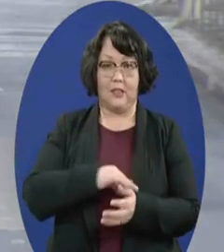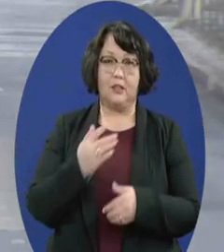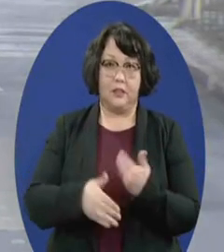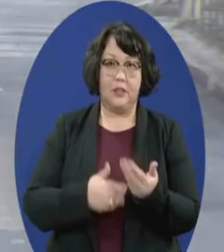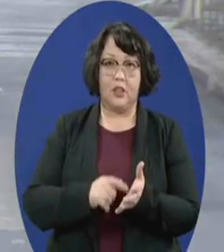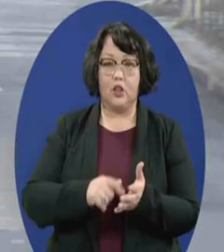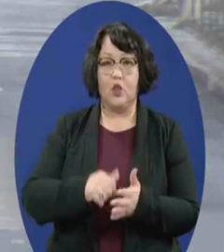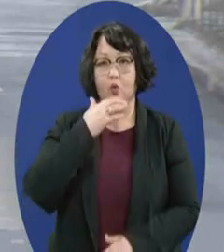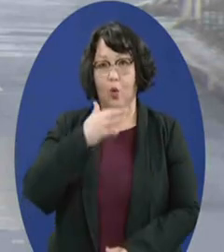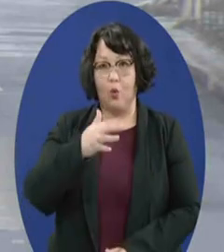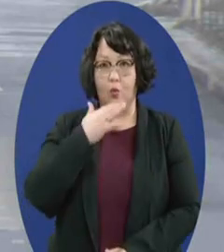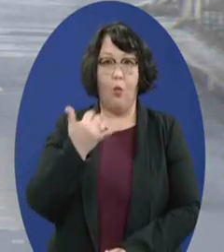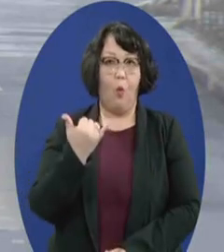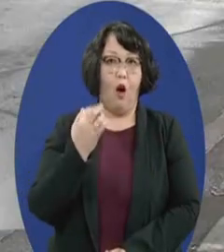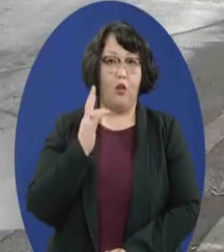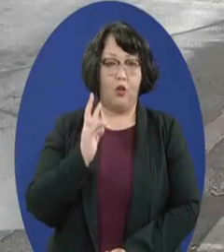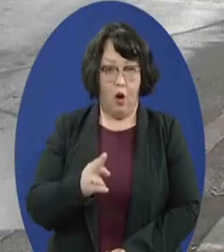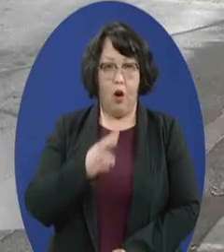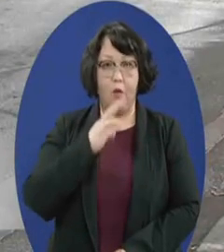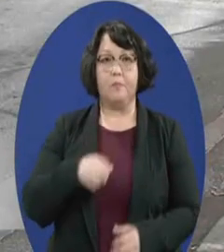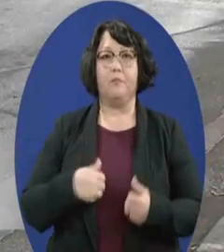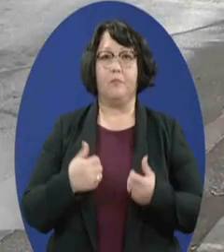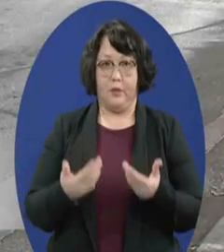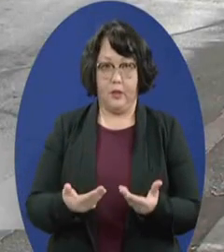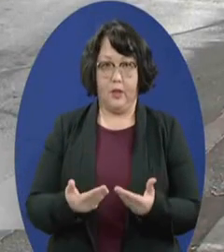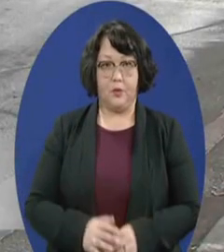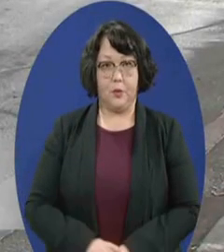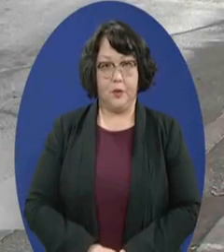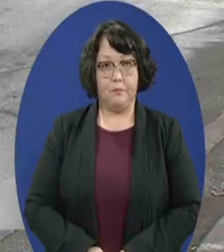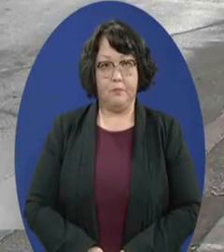гэсэн зөвлөмжийгч улсын онцгой комиссийн өгөөд байна.